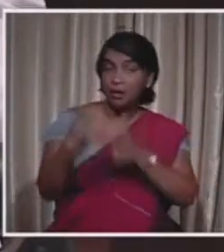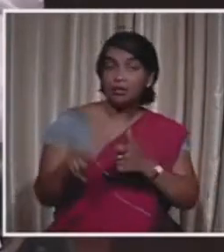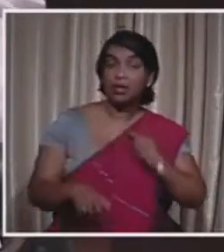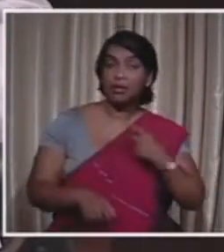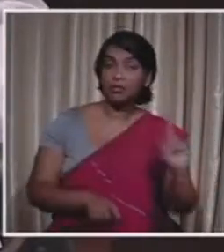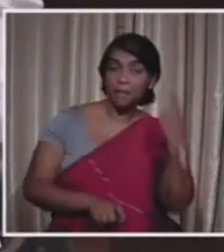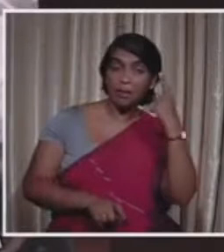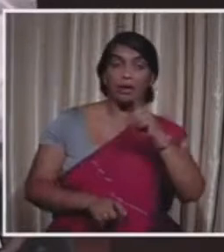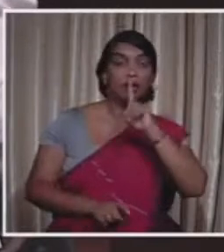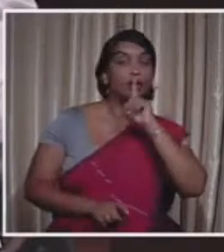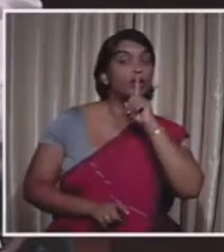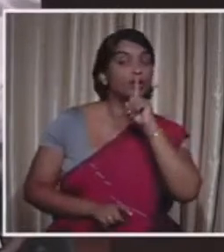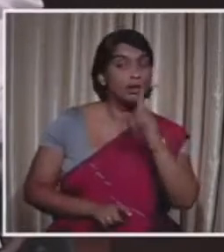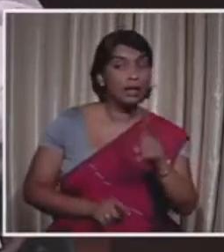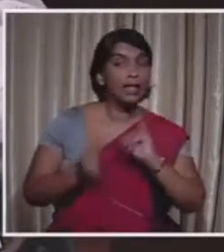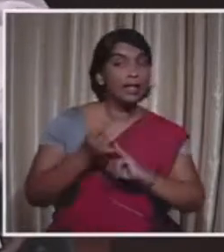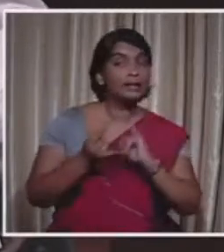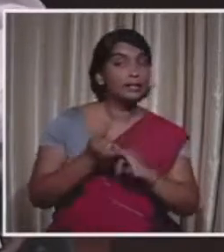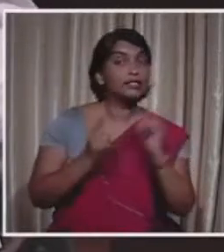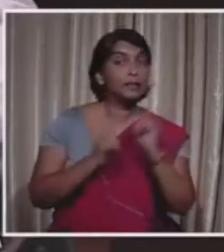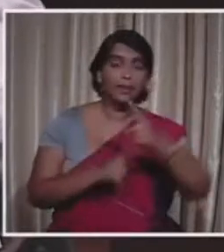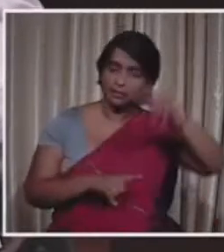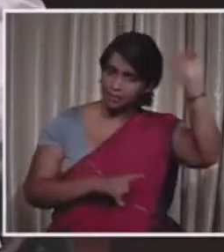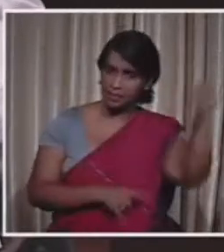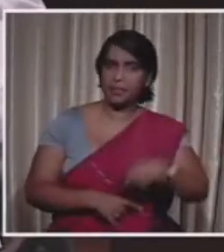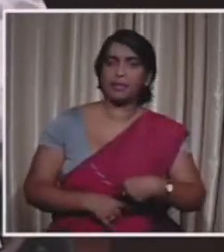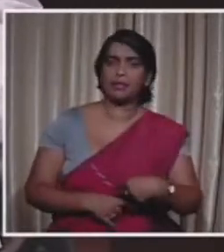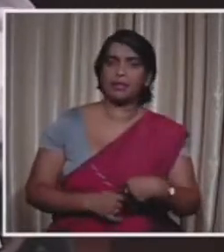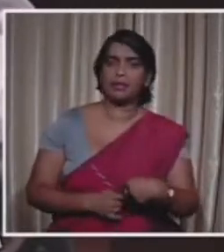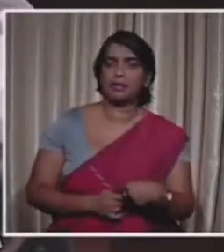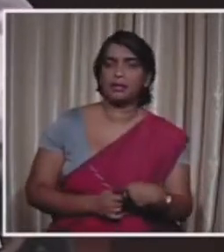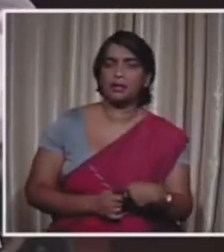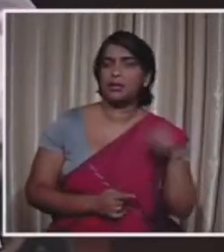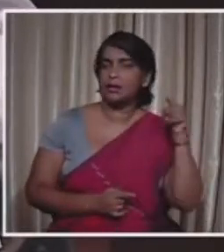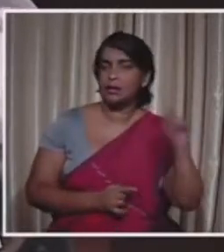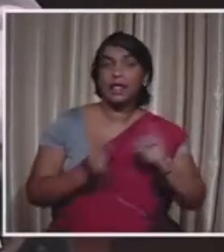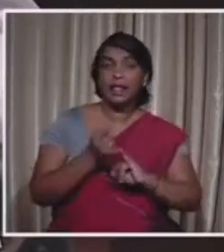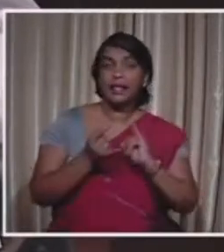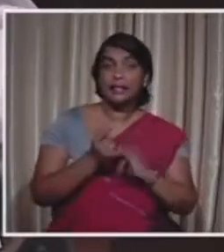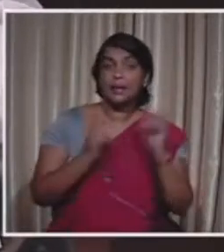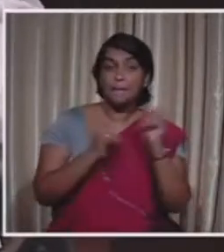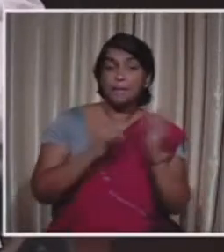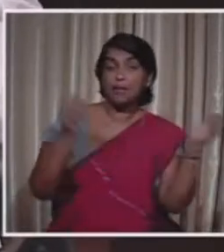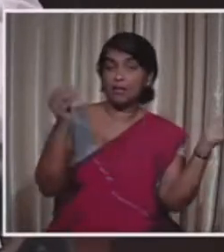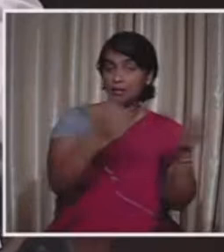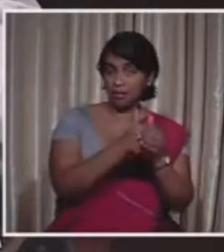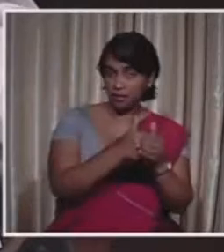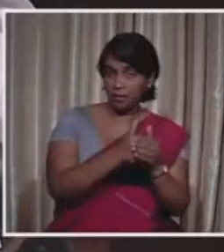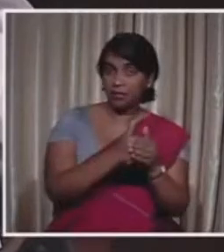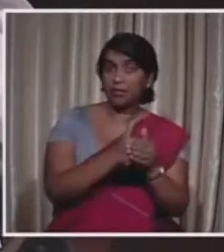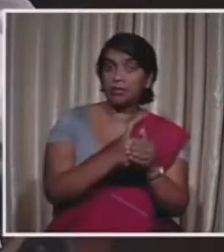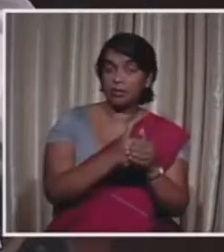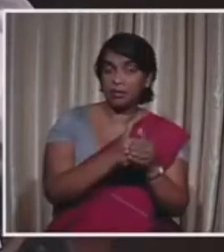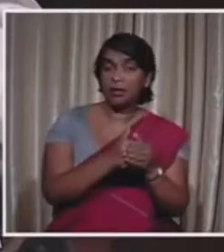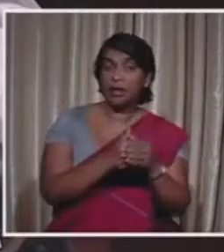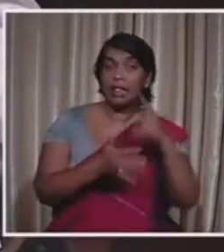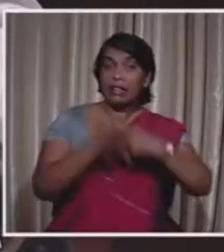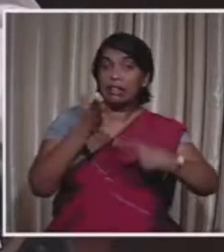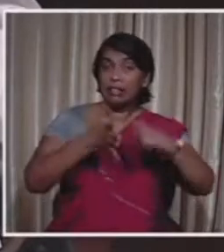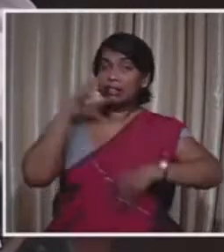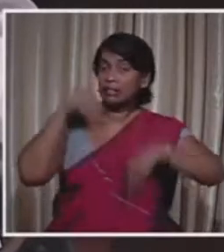අනුමල දුන්නයි කියන SSPවත් ගෙන්නන්න, ඒ SSP පිටිපස්සේ ඉන්න